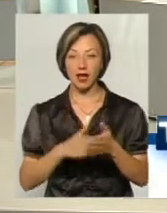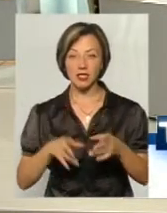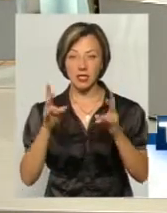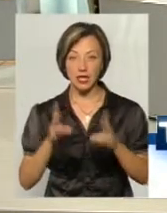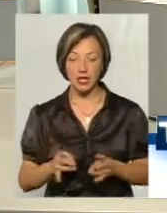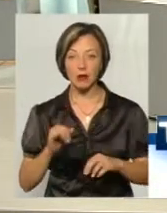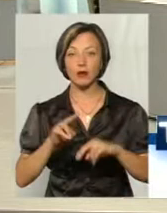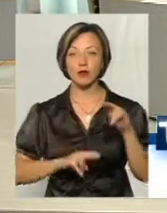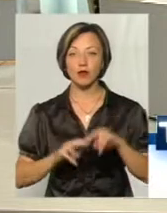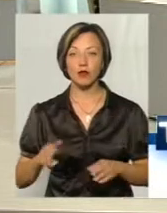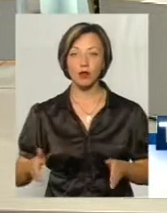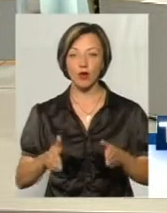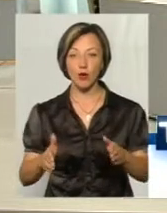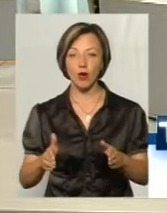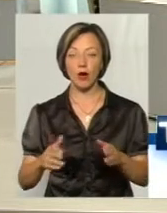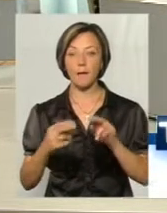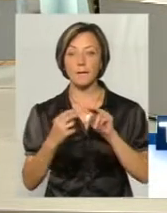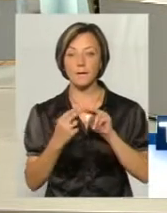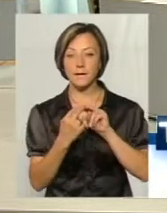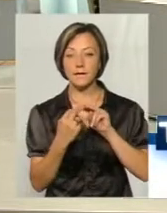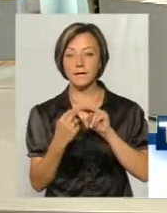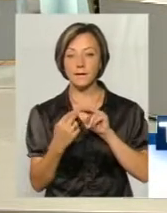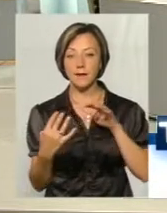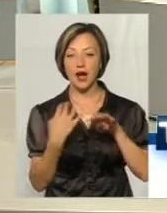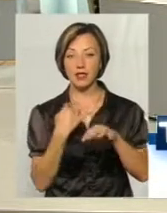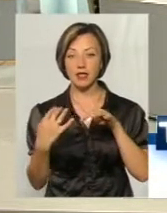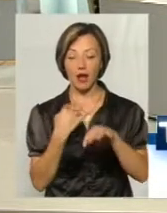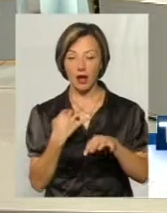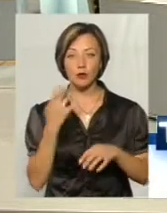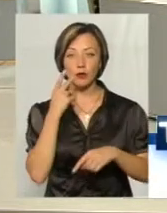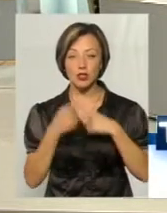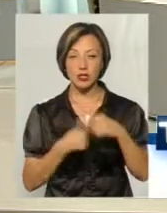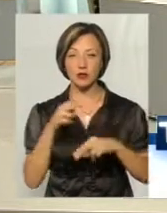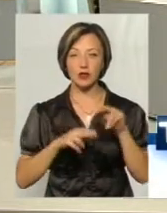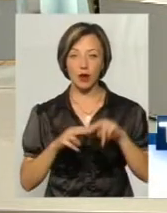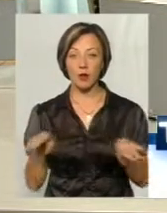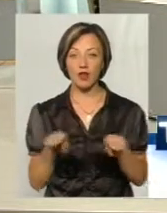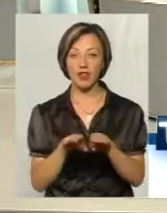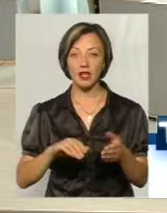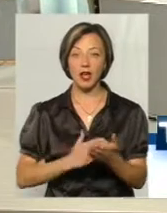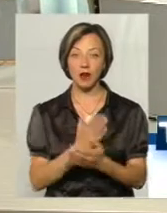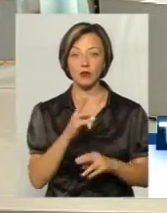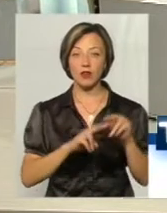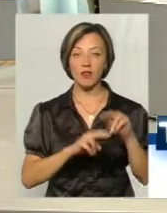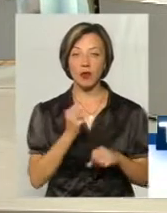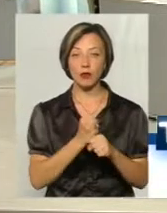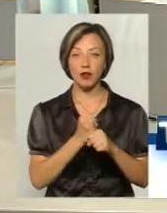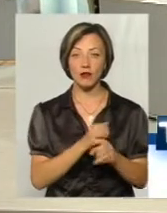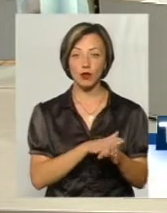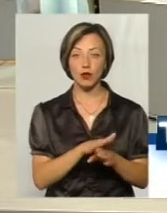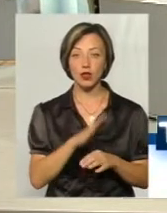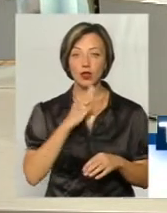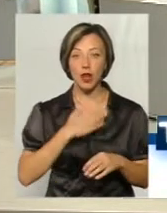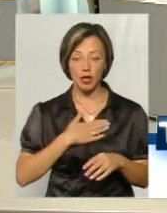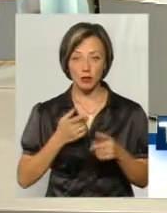дороги, от магістральні наші дороги, постійно в будівництві. І порівняти якість будівельних робіт, які виконуються